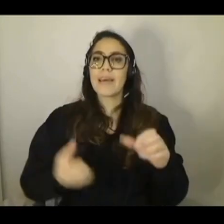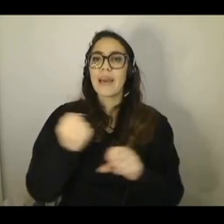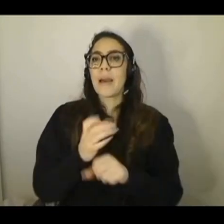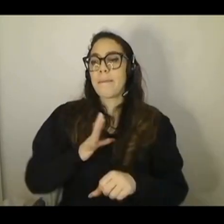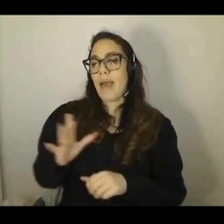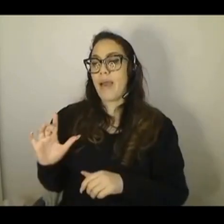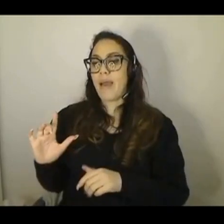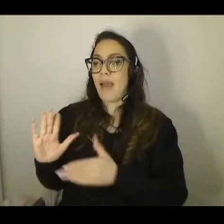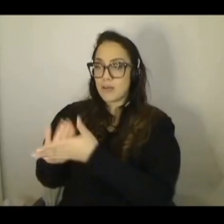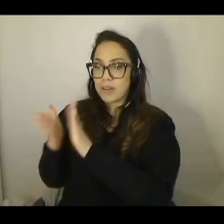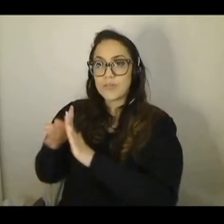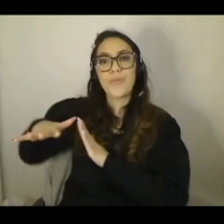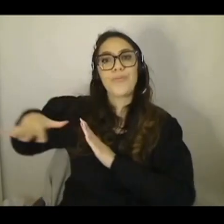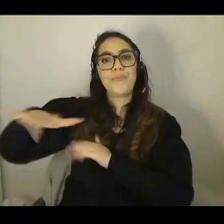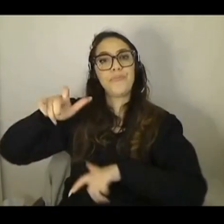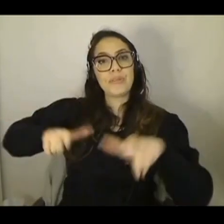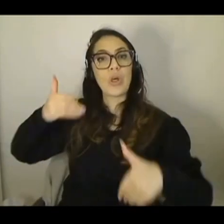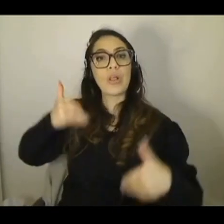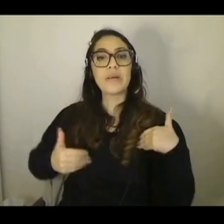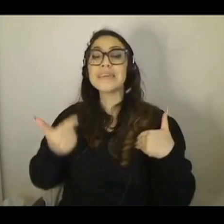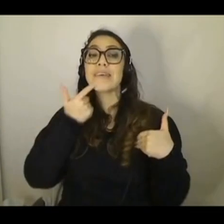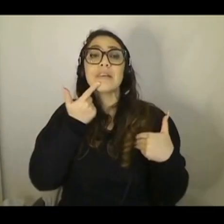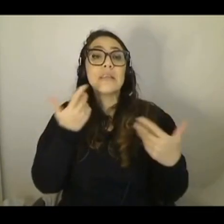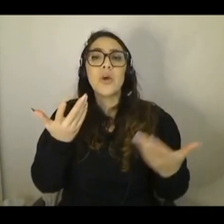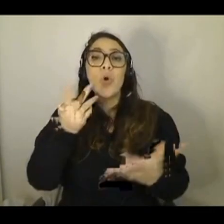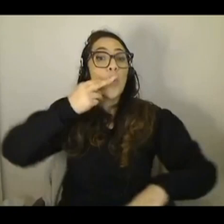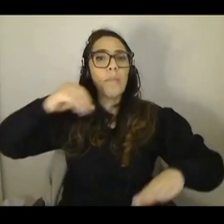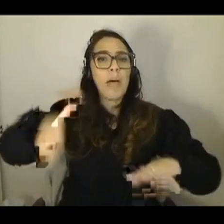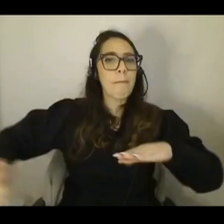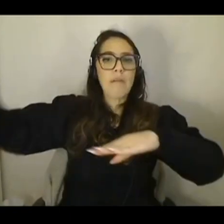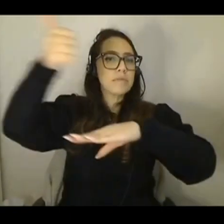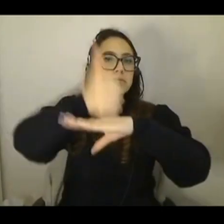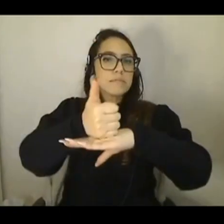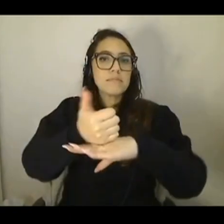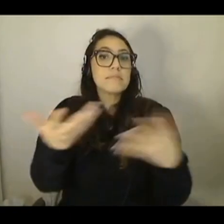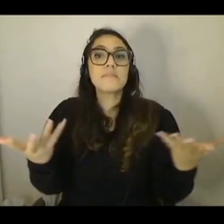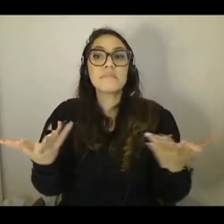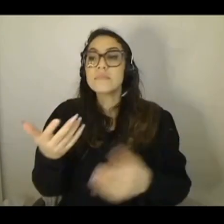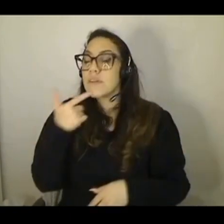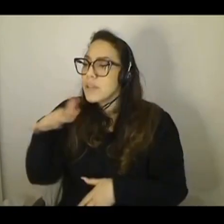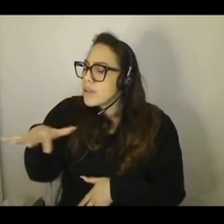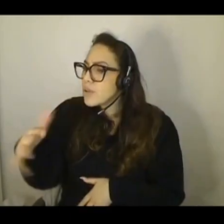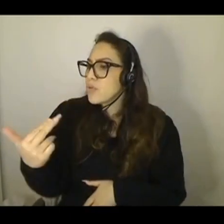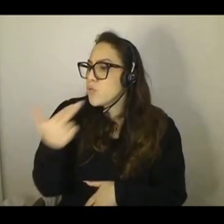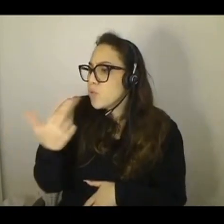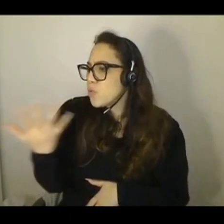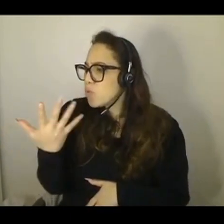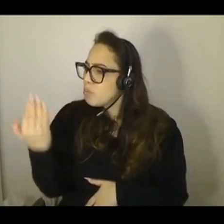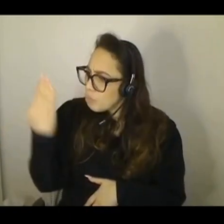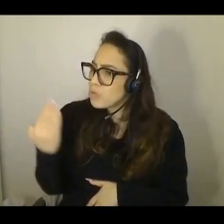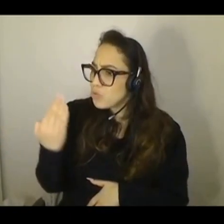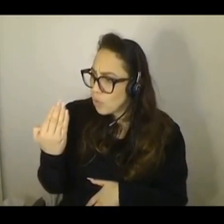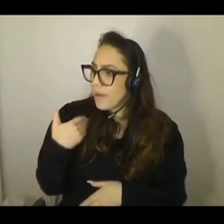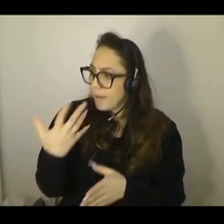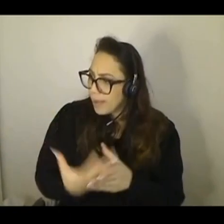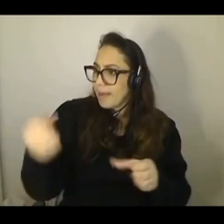personnes handicapées. Donc déjà, l'humain est au cœur, c'est-à-dire qu'on part de l'usage et des besoins des personnes et on construit le référentiel